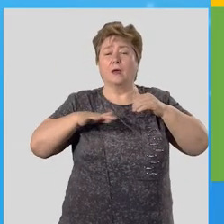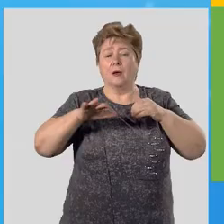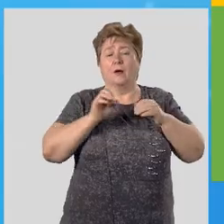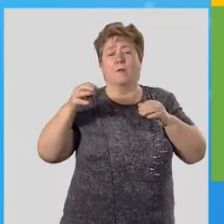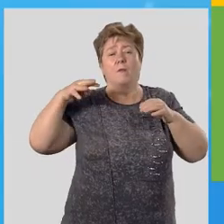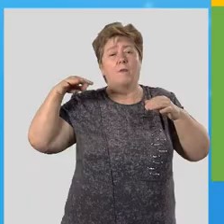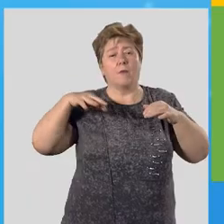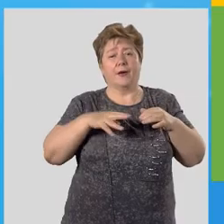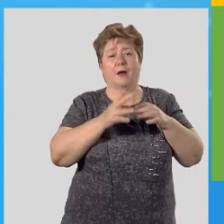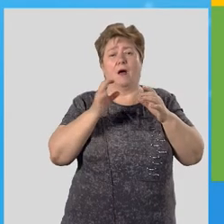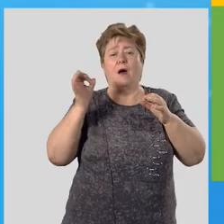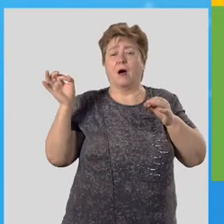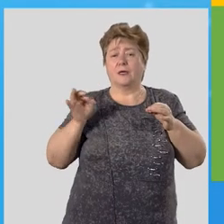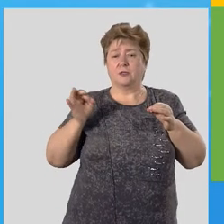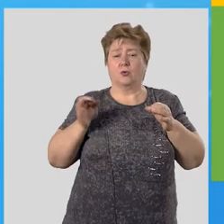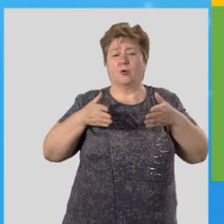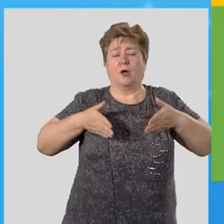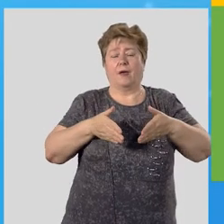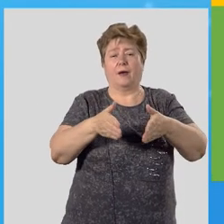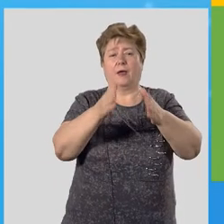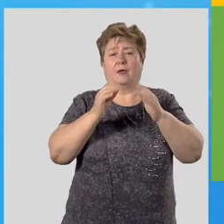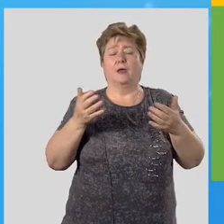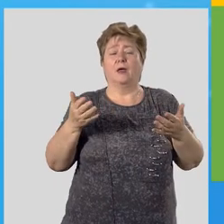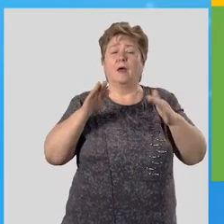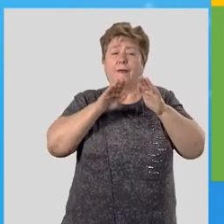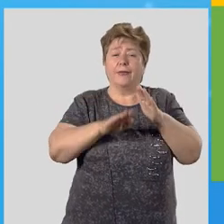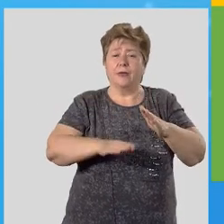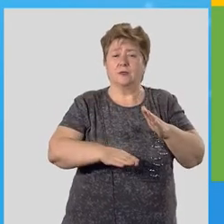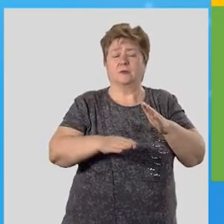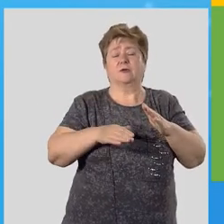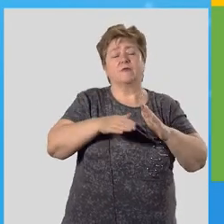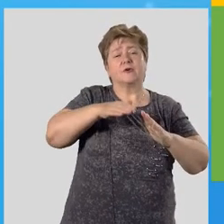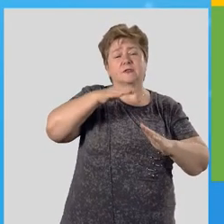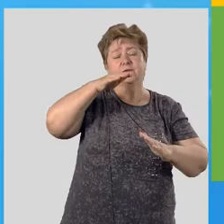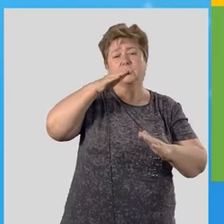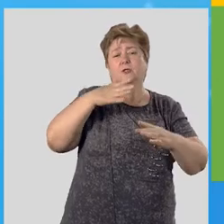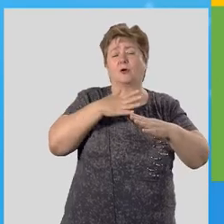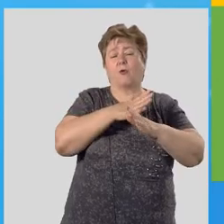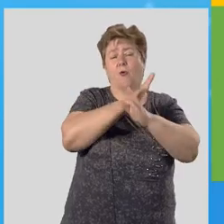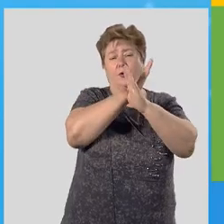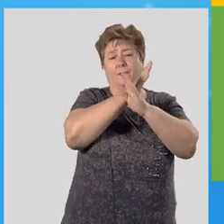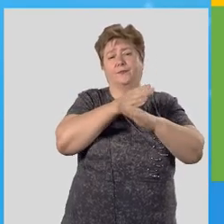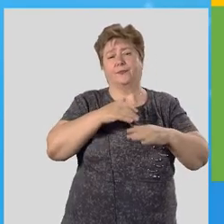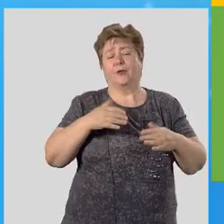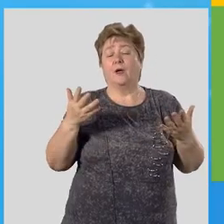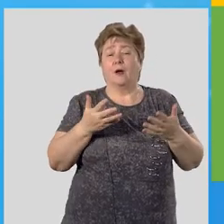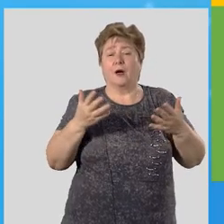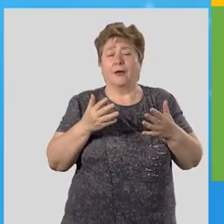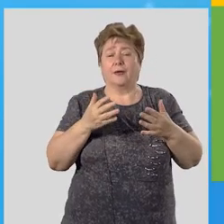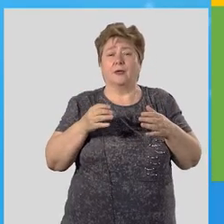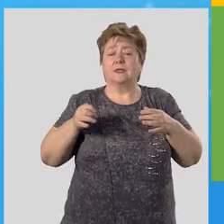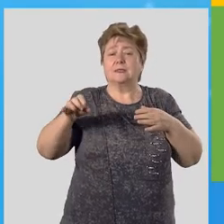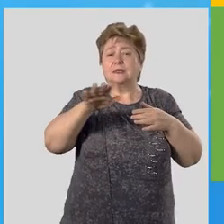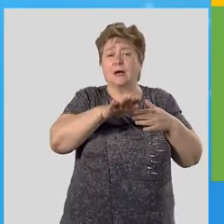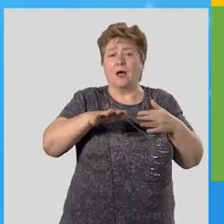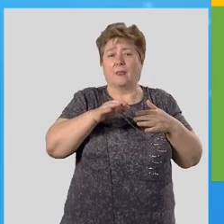моря, озера и реки, низменности, возвышенности и горы. Какие